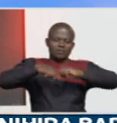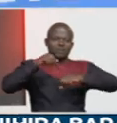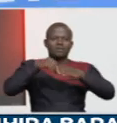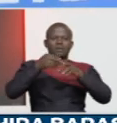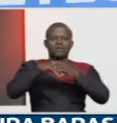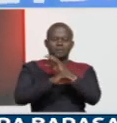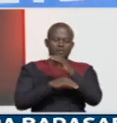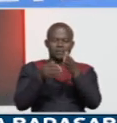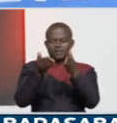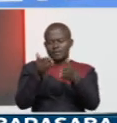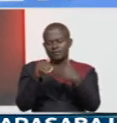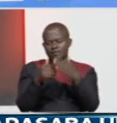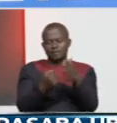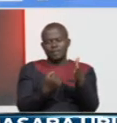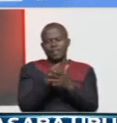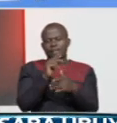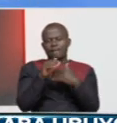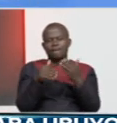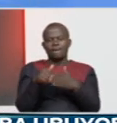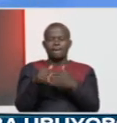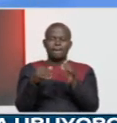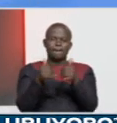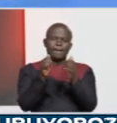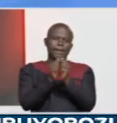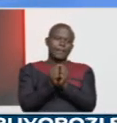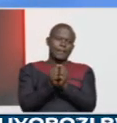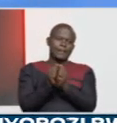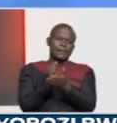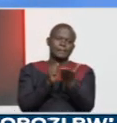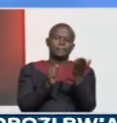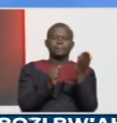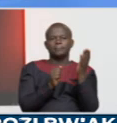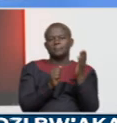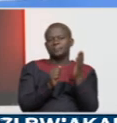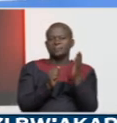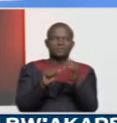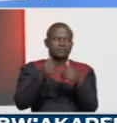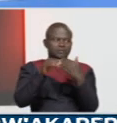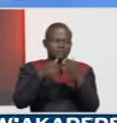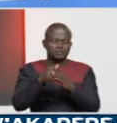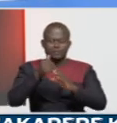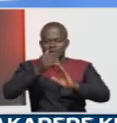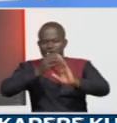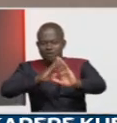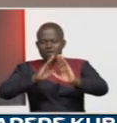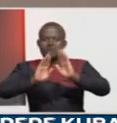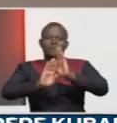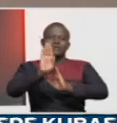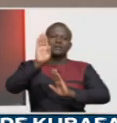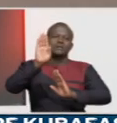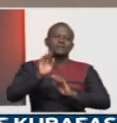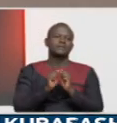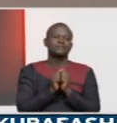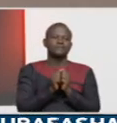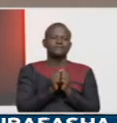hano rituma n'abantu cyangwa se abakinnyi mu mikino cyane nk'uwa kungufu batera imbere. Abakinnyi